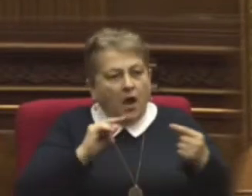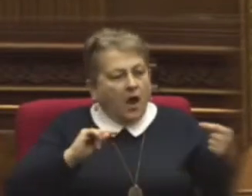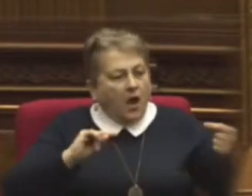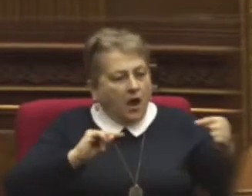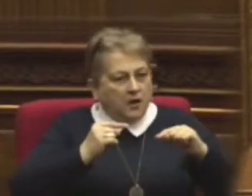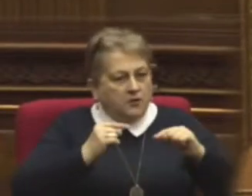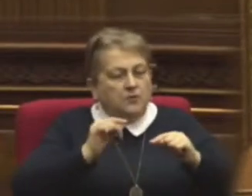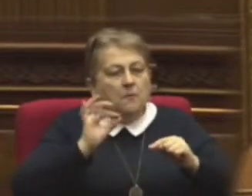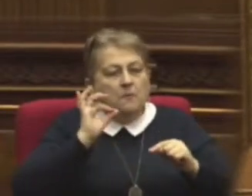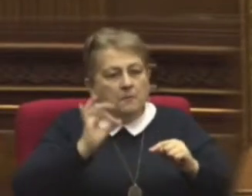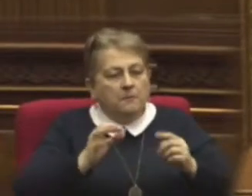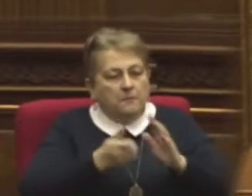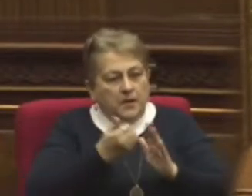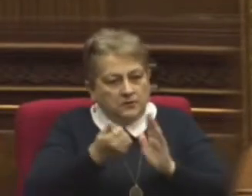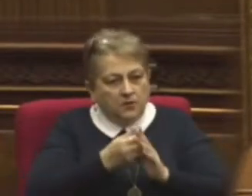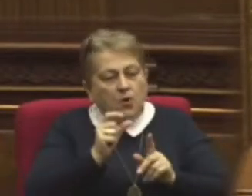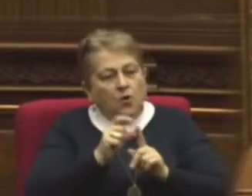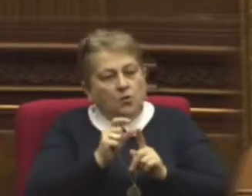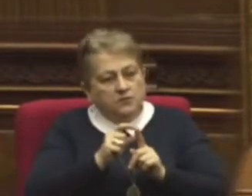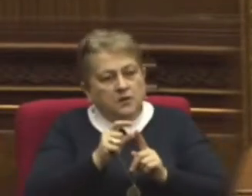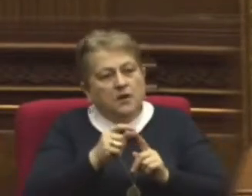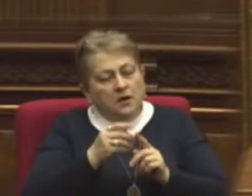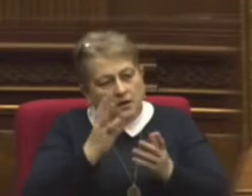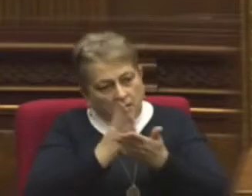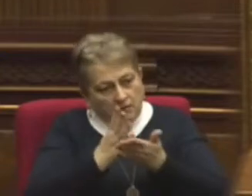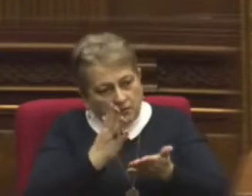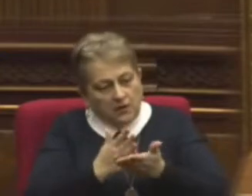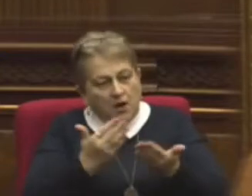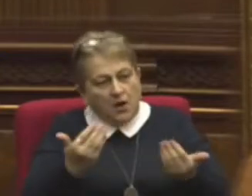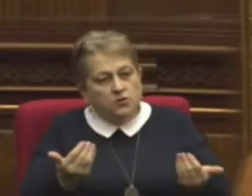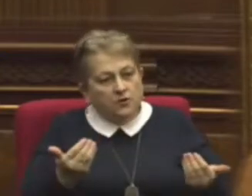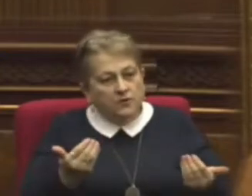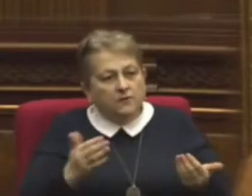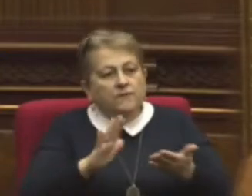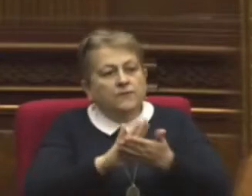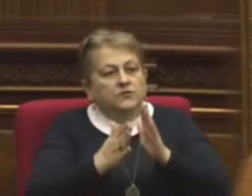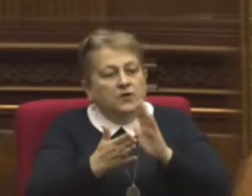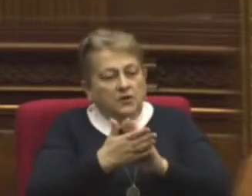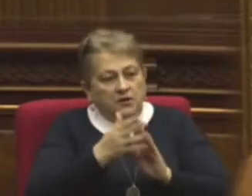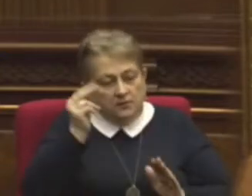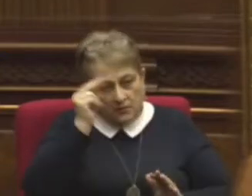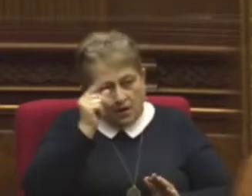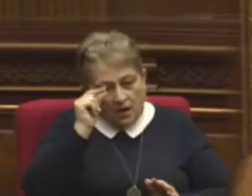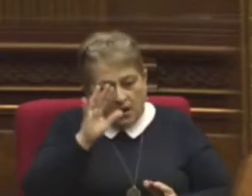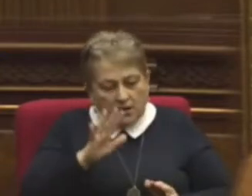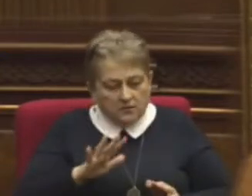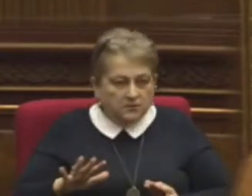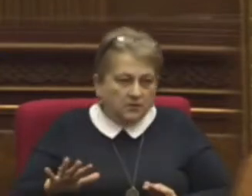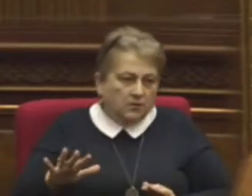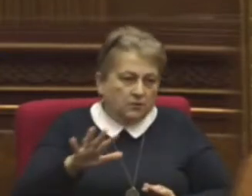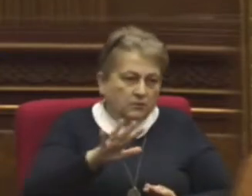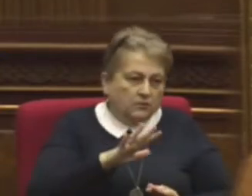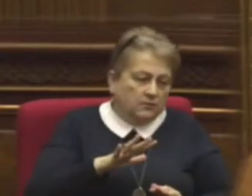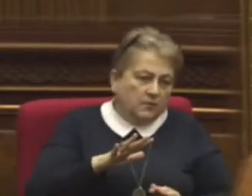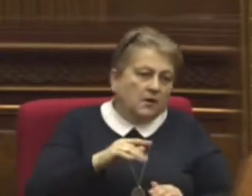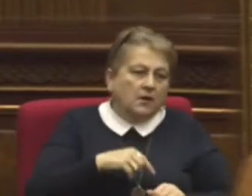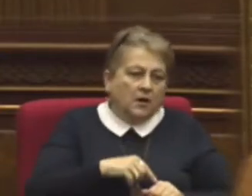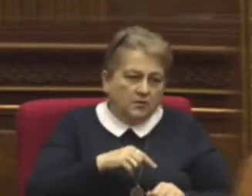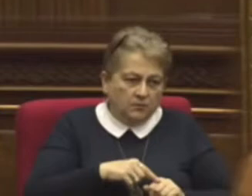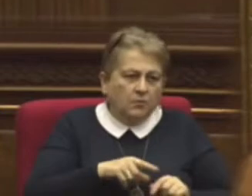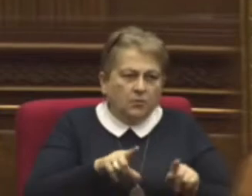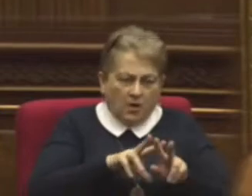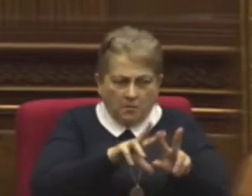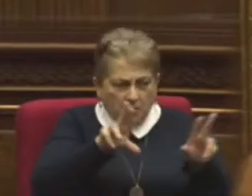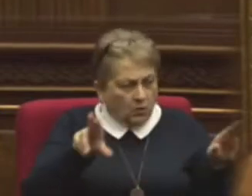հակասության բացակայություն բոլորի խոսքերում, որ գնահատական այսօրվա իրավիճակի կրթական Հայաստանում բոլորի մոտ կարծես թե